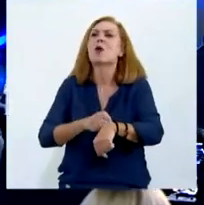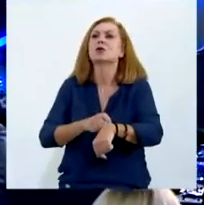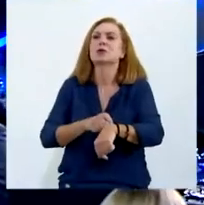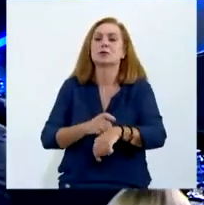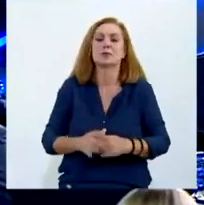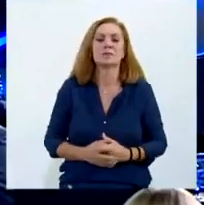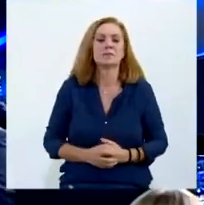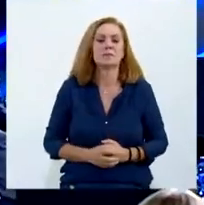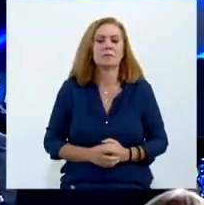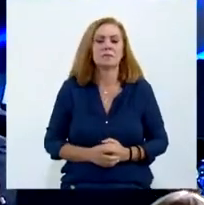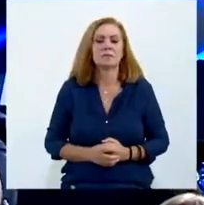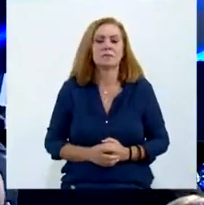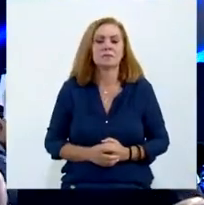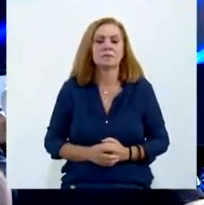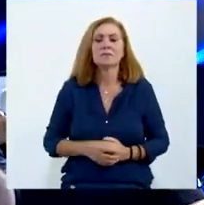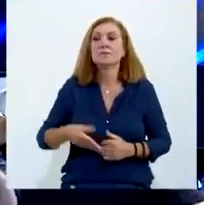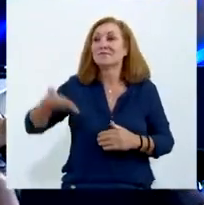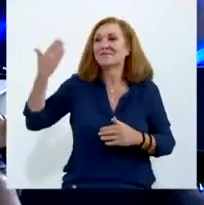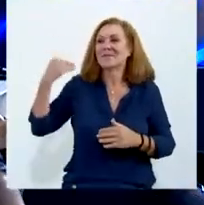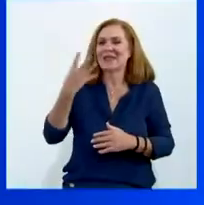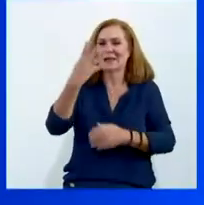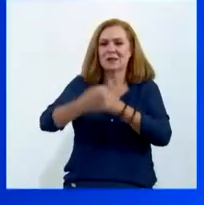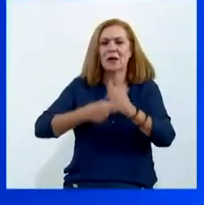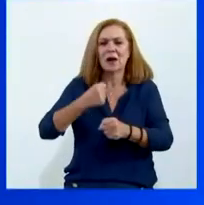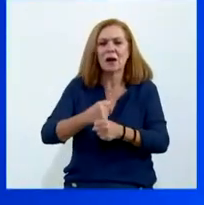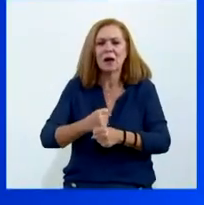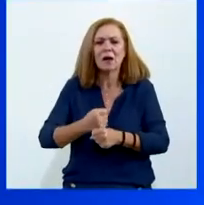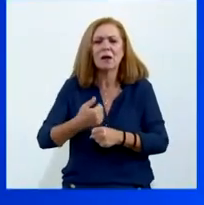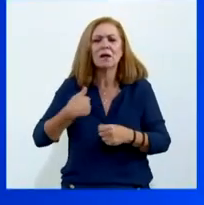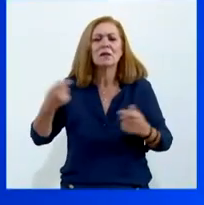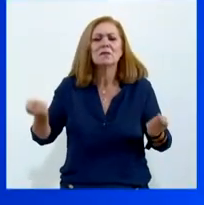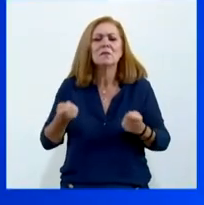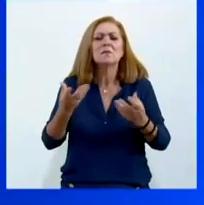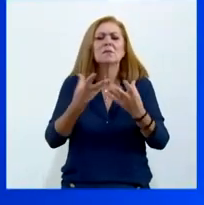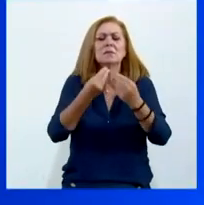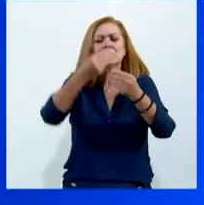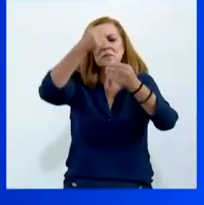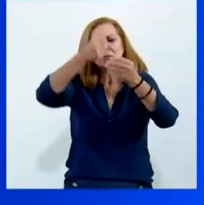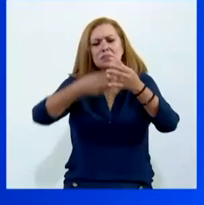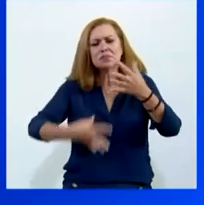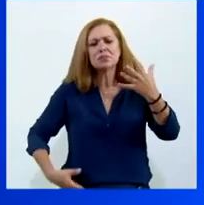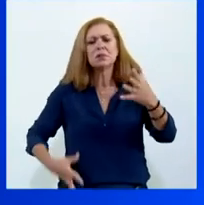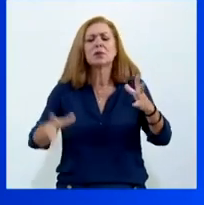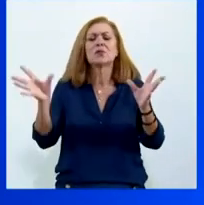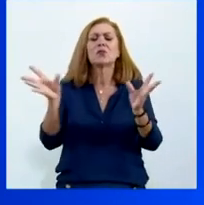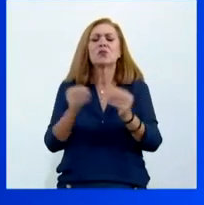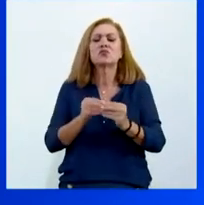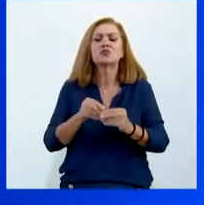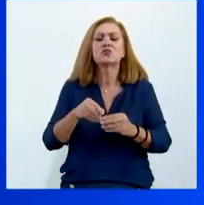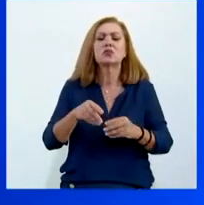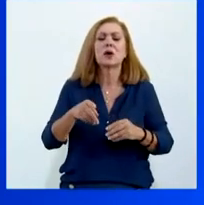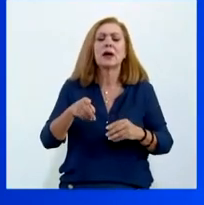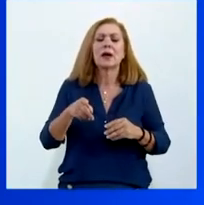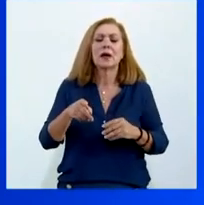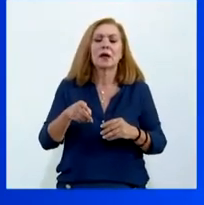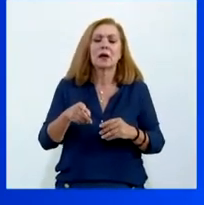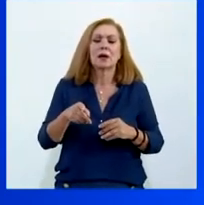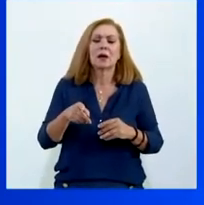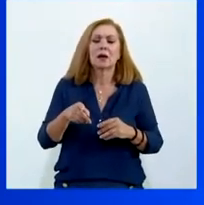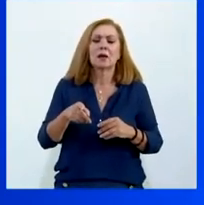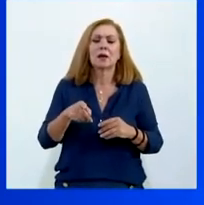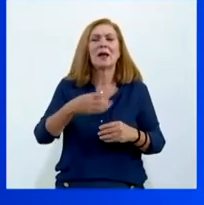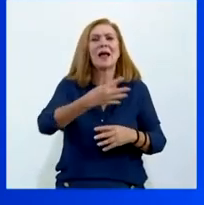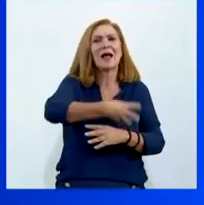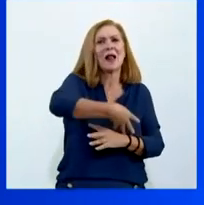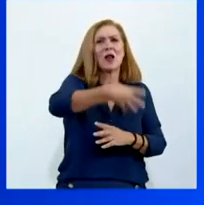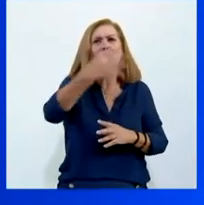Κύριε Σαμαρά, έχουν γίνει πολλά την προηγούμενη τετραετία στο πλαίσιο της Εθνικής Στρατηγικής για την ισότητα των